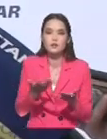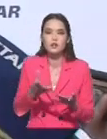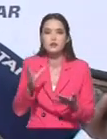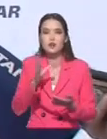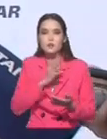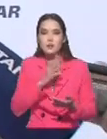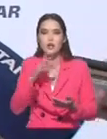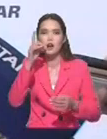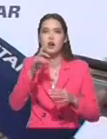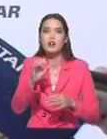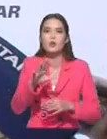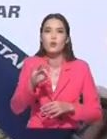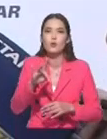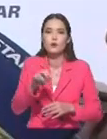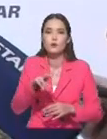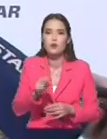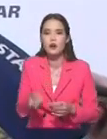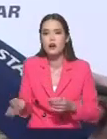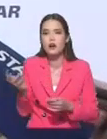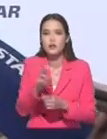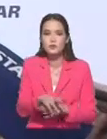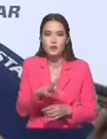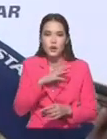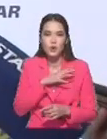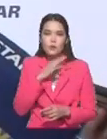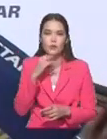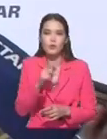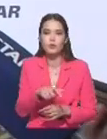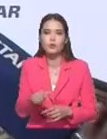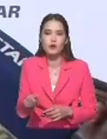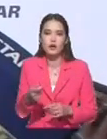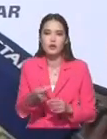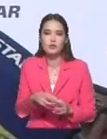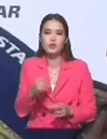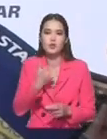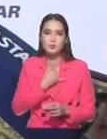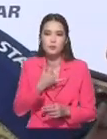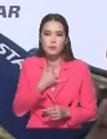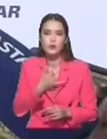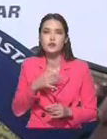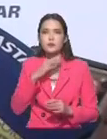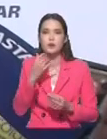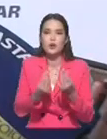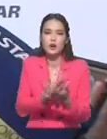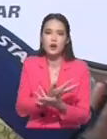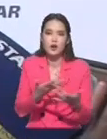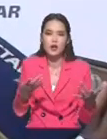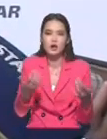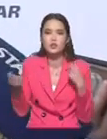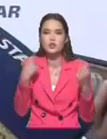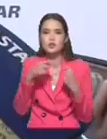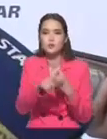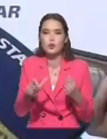қазақтардың Еуропадағы құрылтай арқылы солардың күнтізбесіне кіргізіп, біздің олимпиада ойындарын спортшыларын